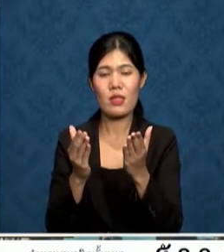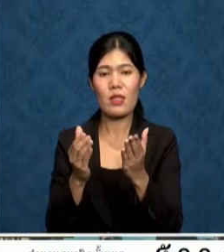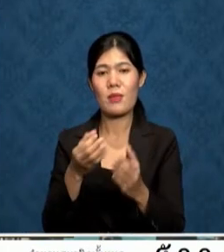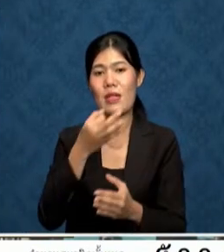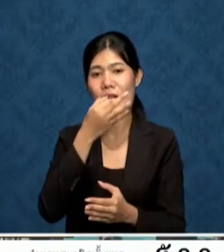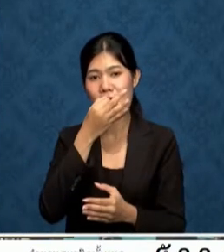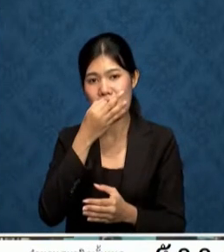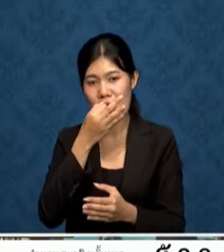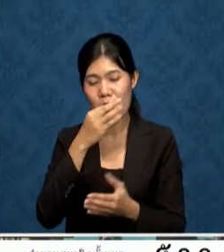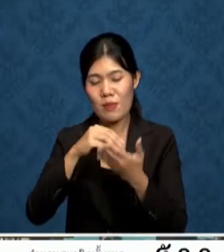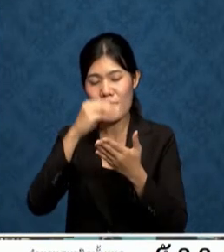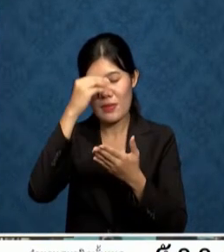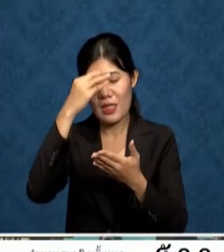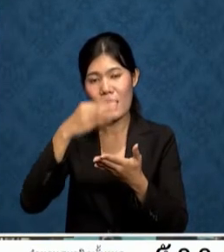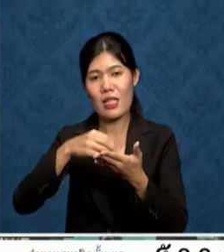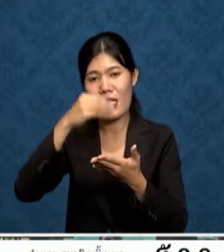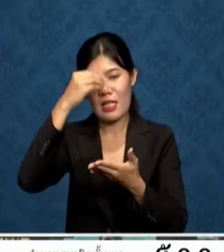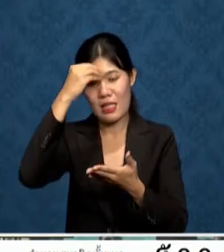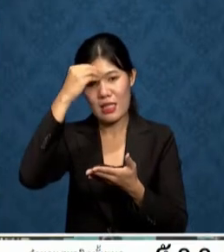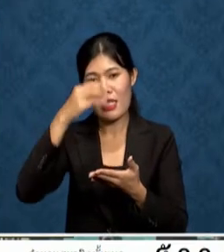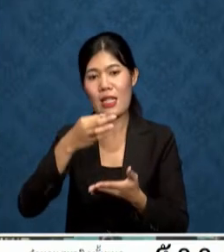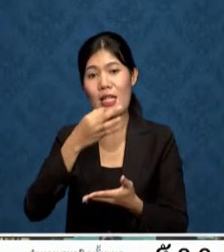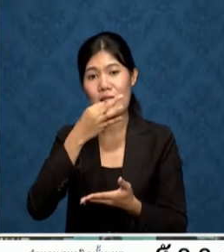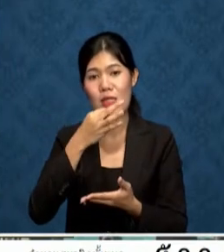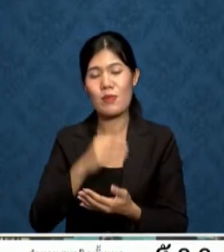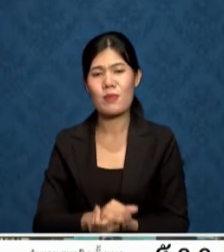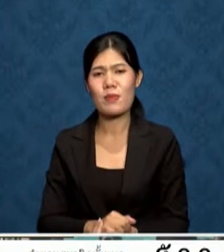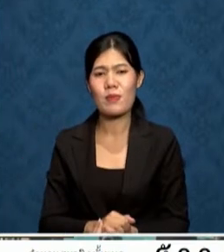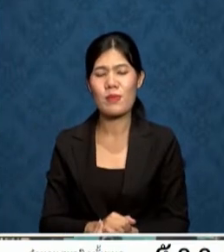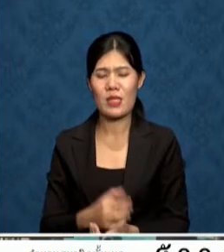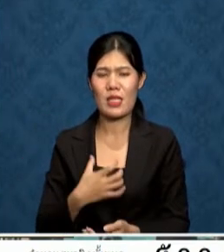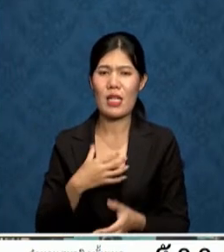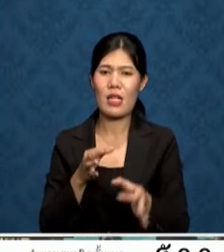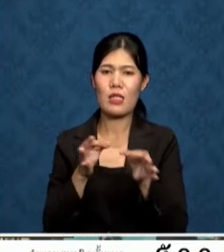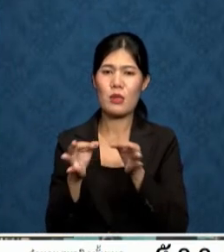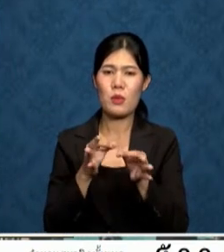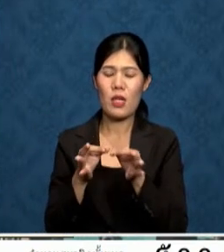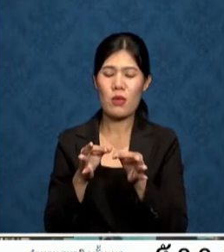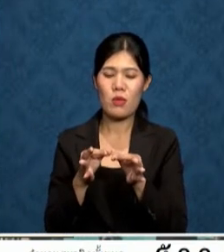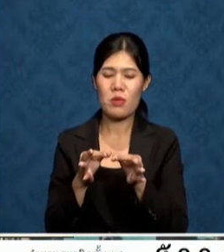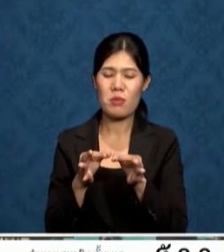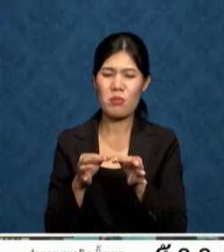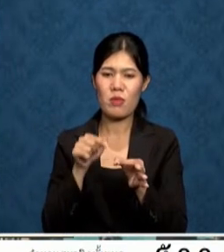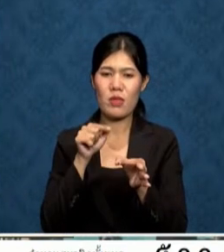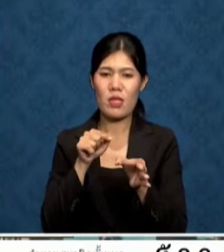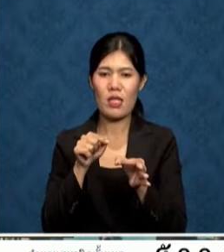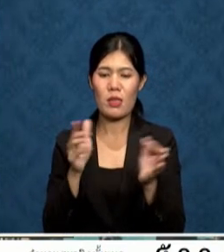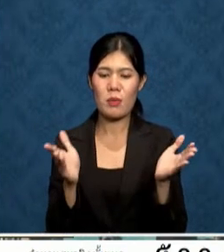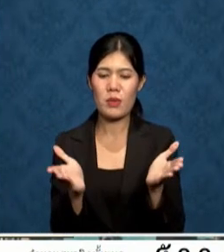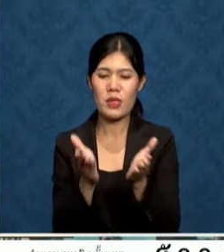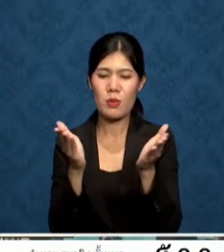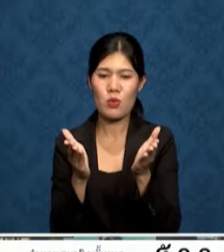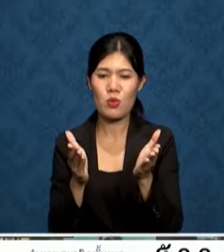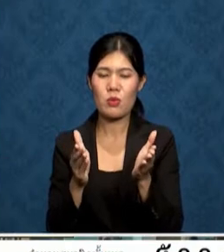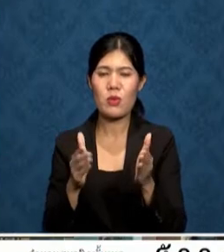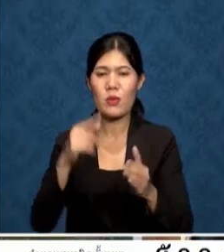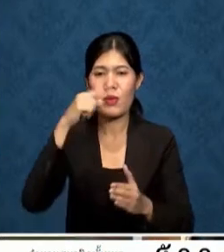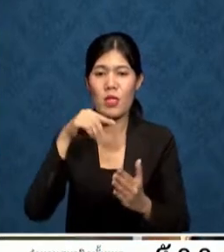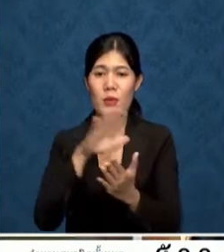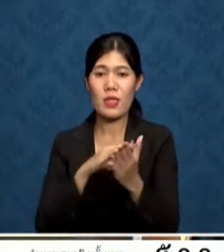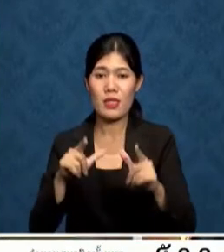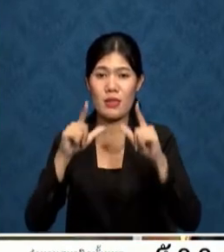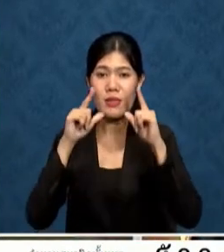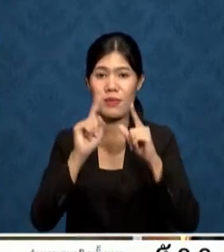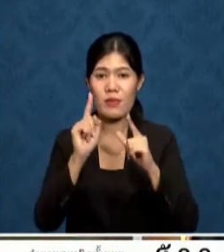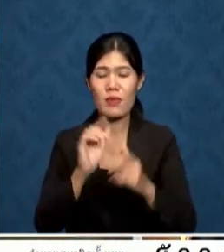ครับผมอยากจะอธิบายให้ท่านนะครับว่ามันคือ S Powerอะไรแต่ผมก็ตอบไม่ได้จริงๆถ้ากระทรวงต่างๆจะชี้แจงให้ได้เนี่ยผ่าน